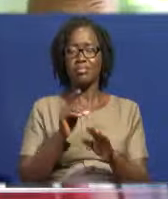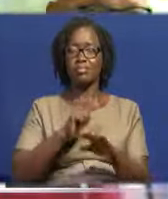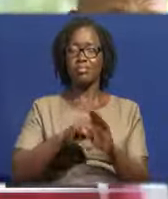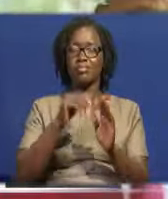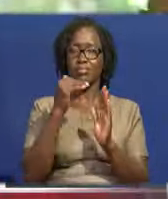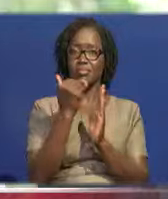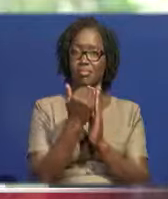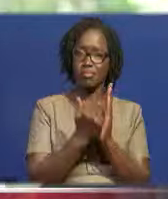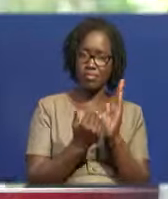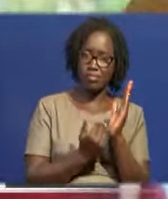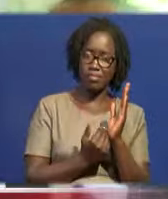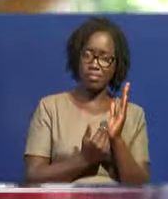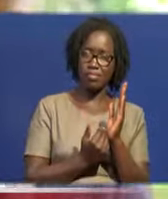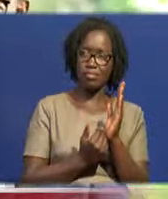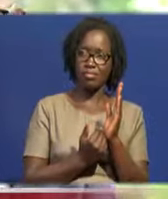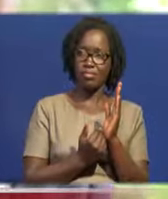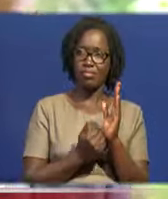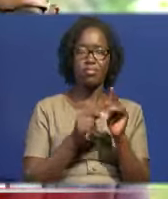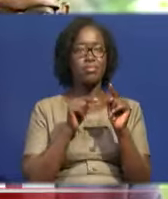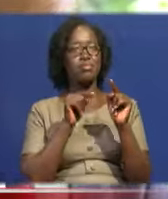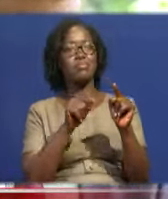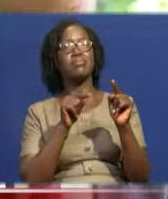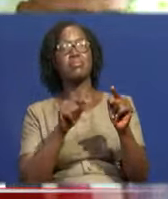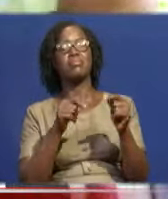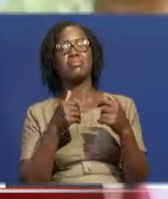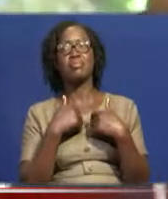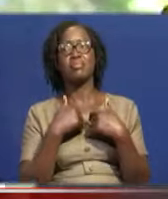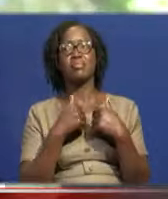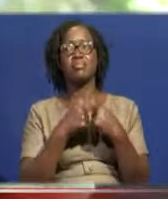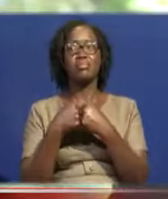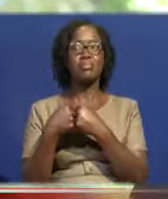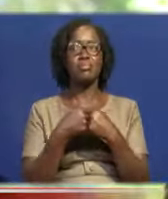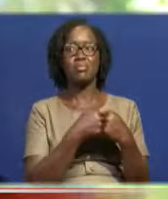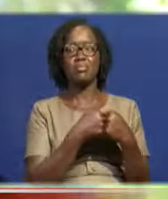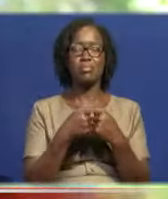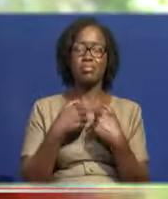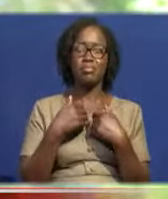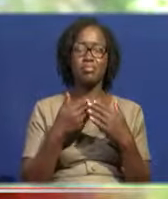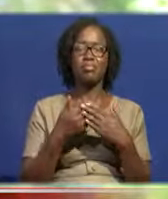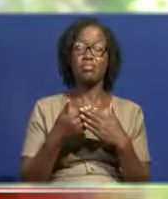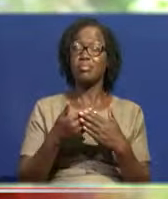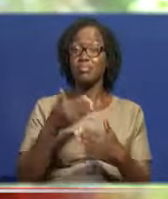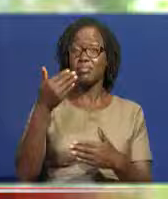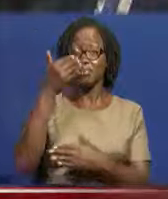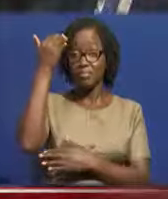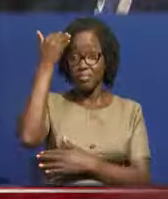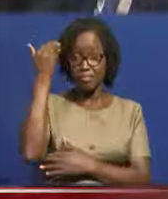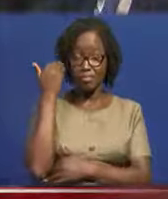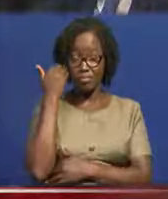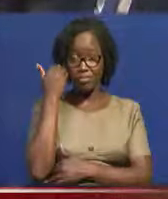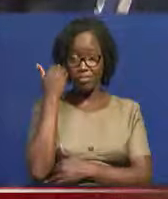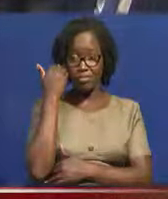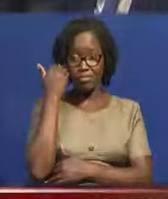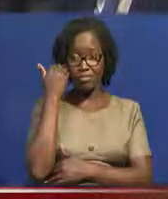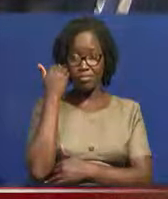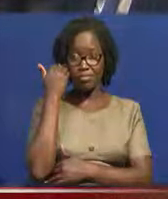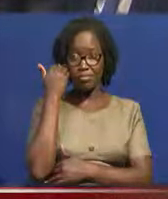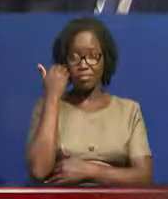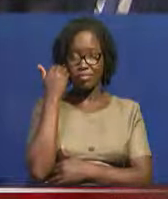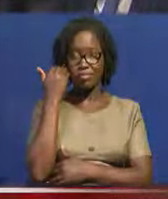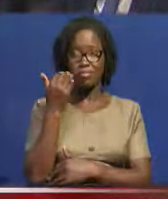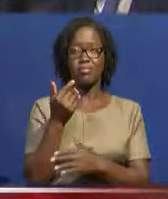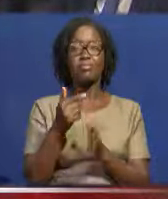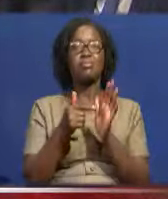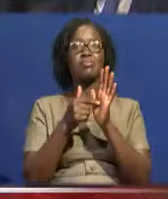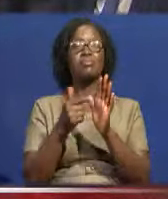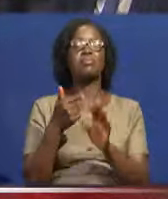program ran into problems from our critics and we had challenges before the courts of law, and you did